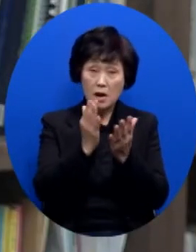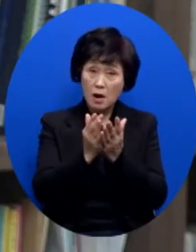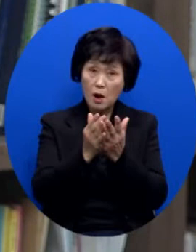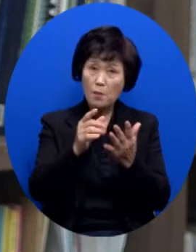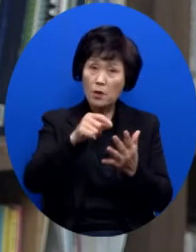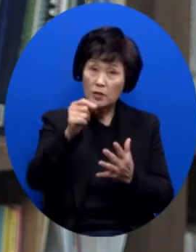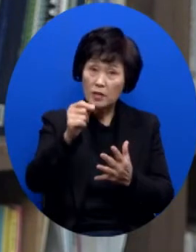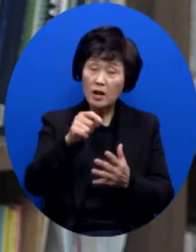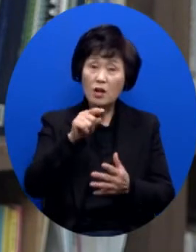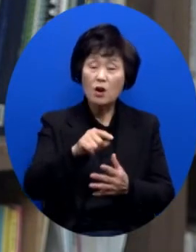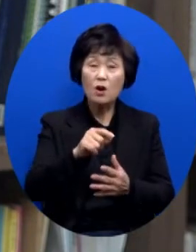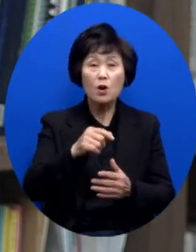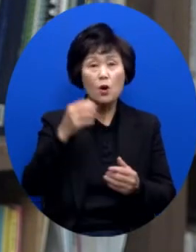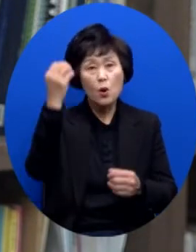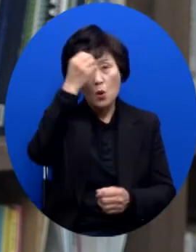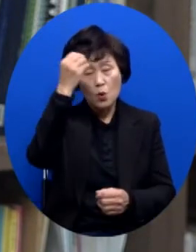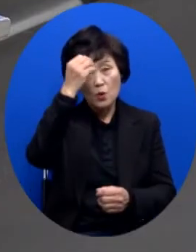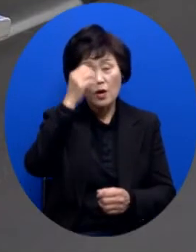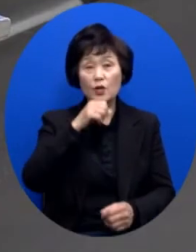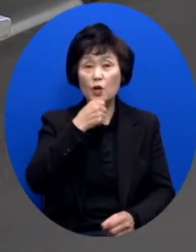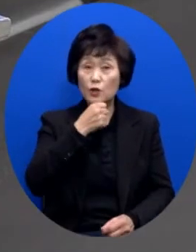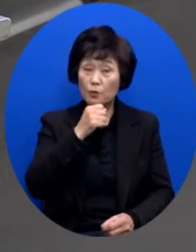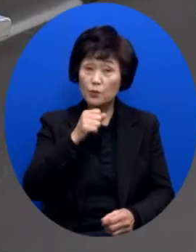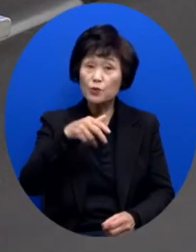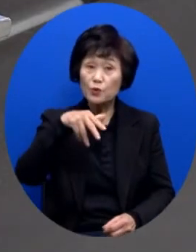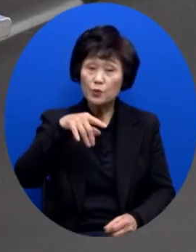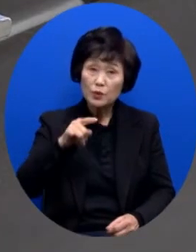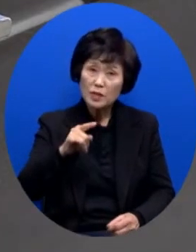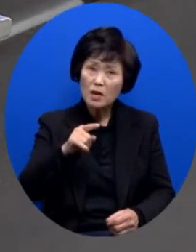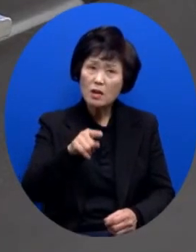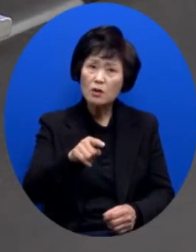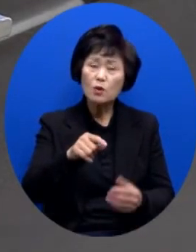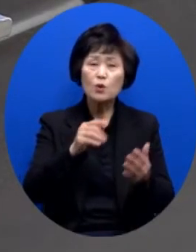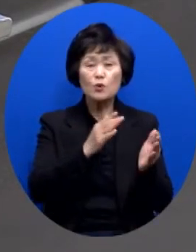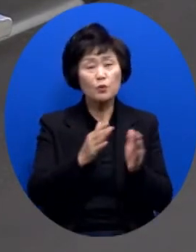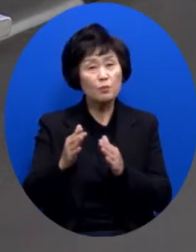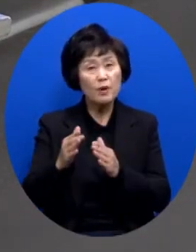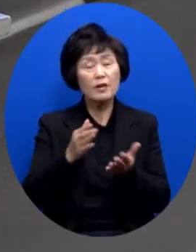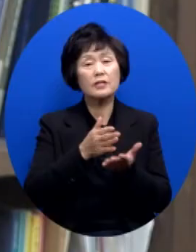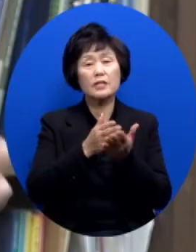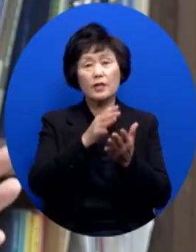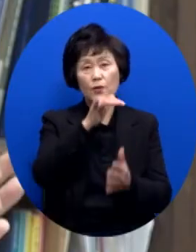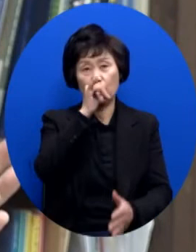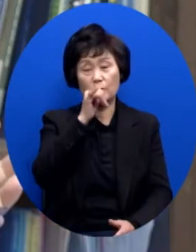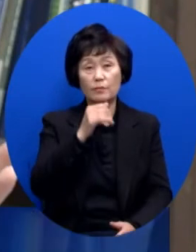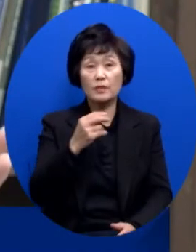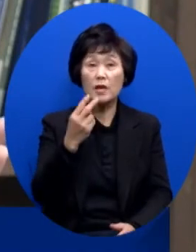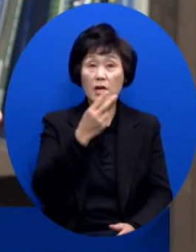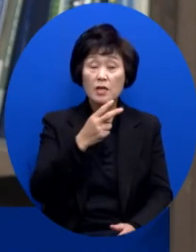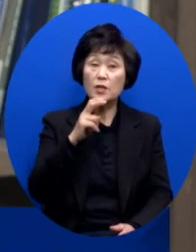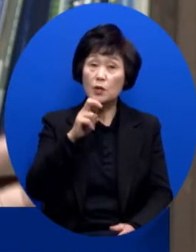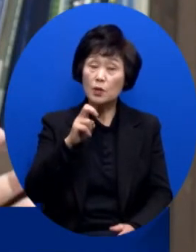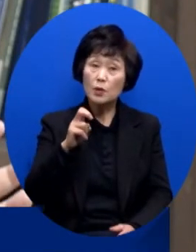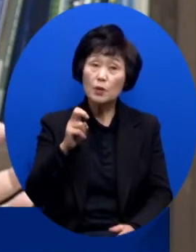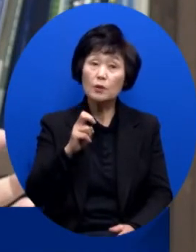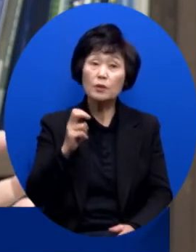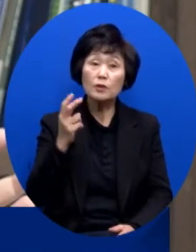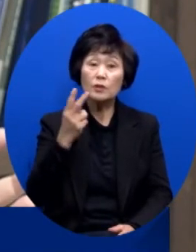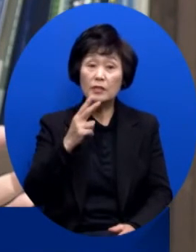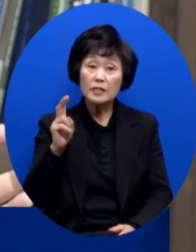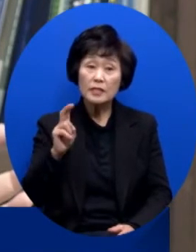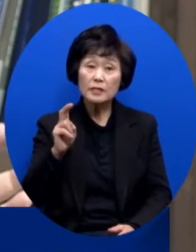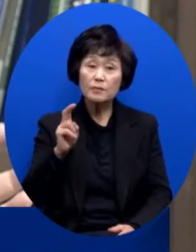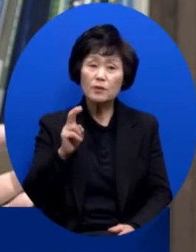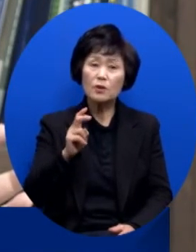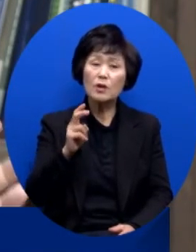고교 학점 제시 양의 맞춘 극을 준비할 것을 제안합니다 202 가 보기 확정자 라고 하는 것을